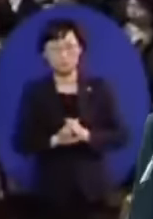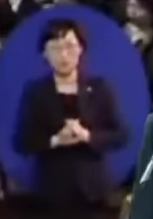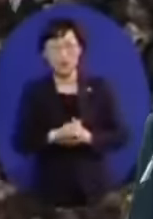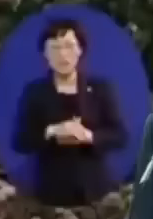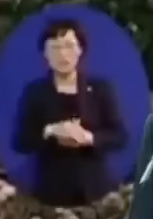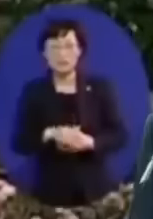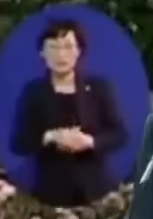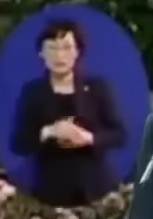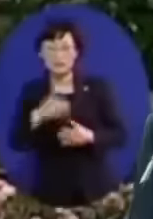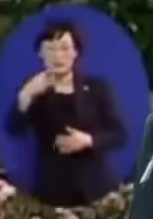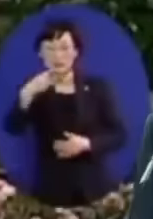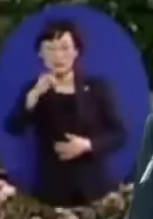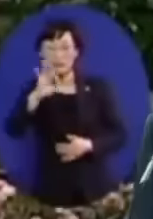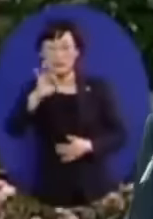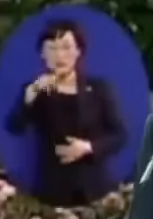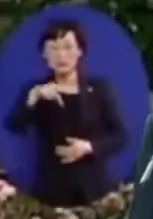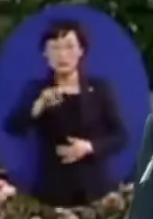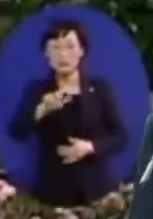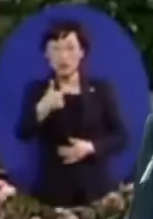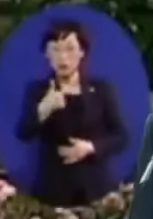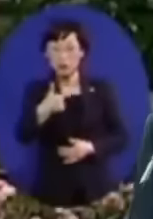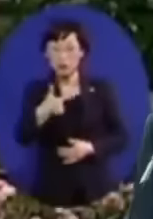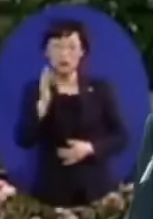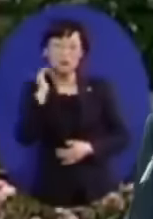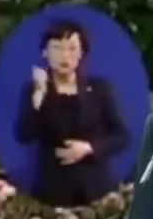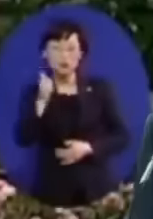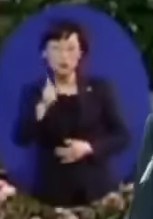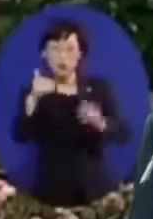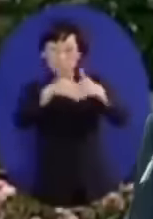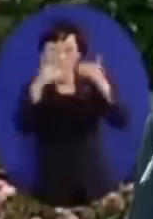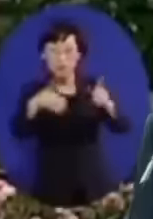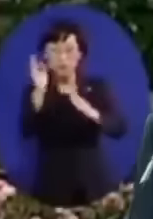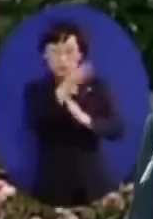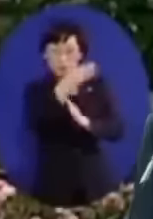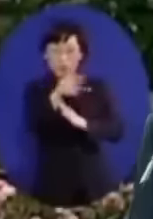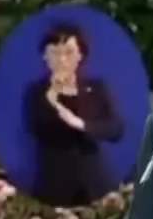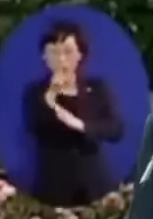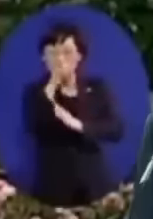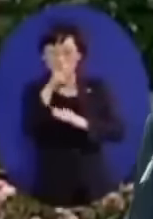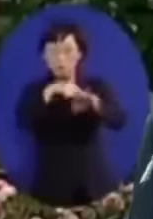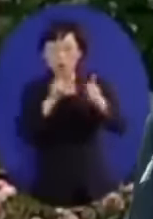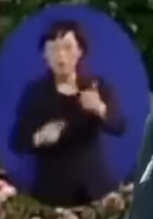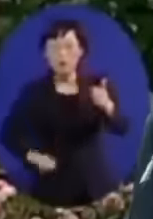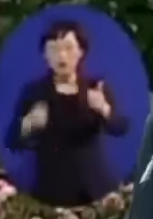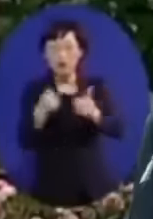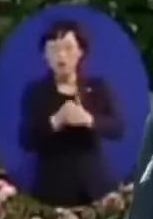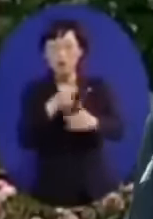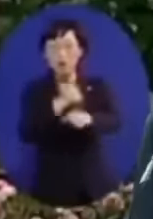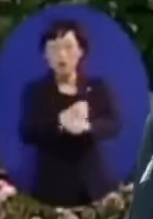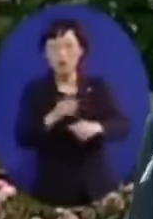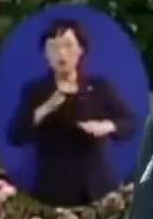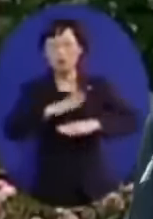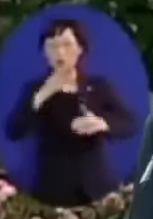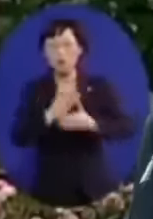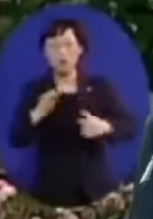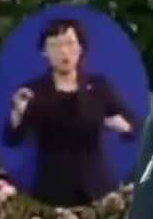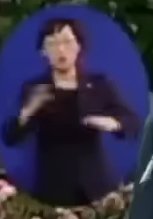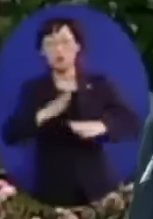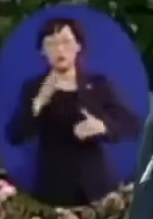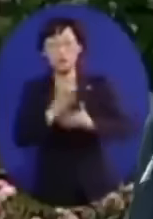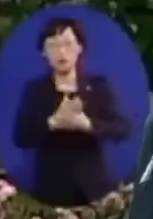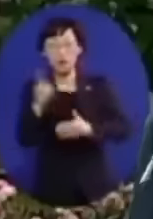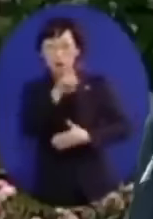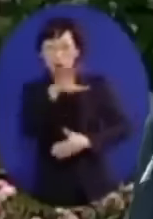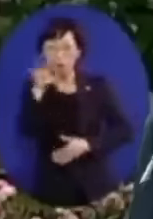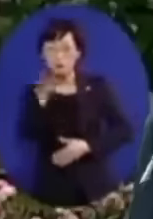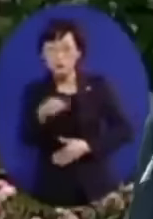링컨의 방에는 깃발 하나가 걸려있었는데 그게는 마음을 강하게 하고 담대히 하라. 두려워 말며 놀라지 말라. 내가 어디로 가든지 내